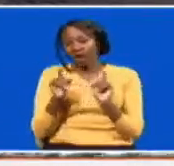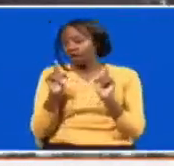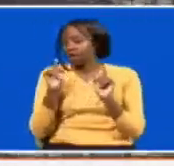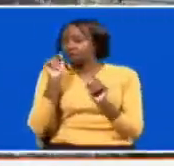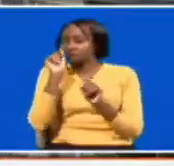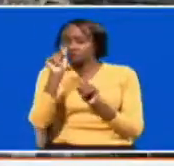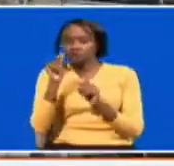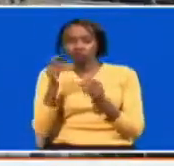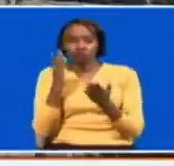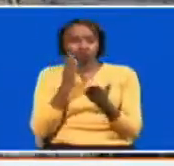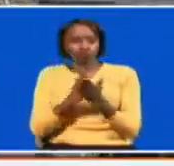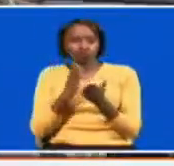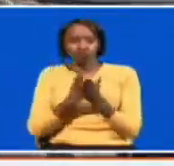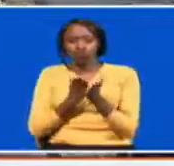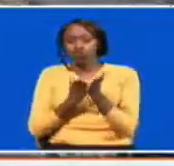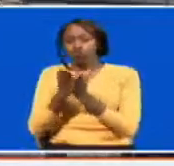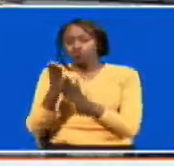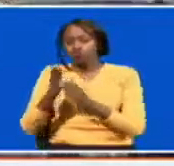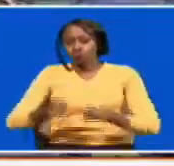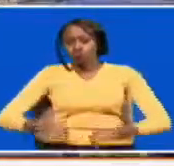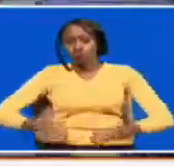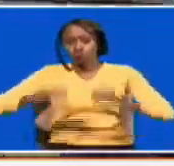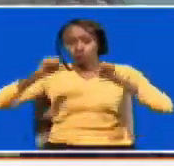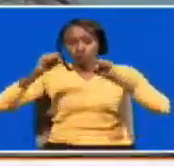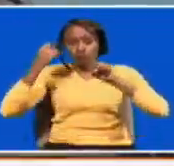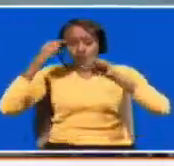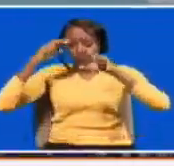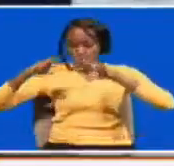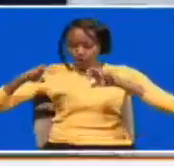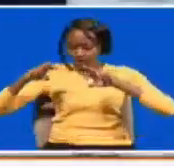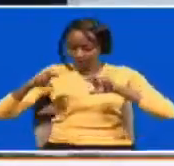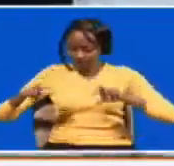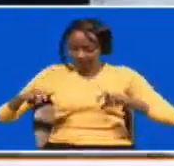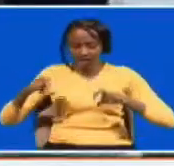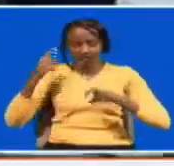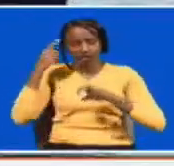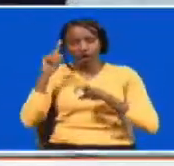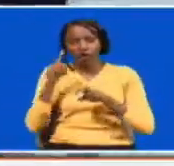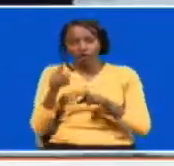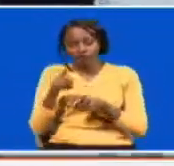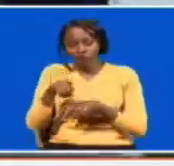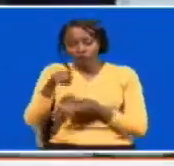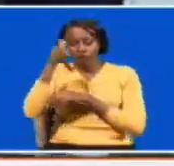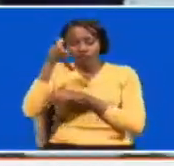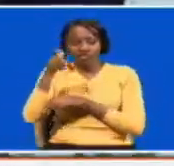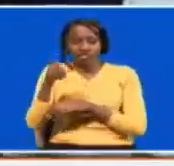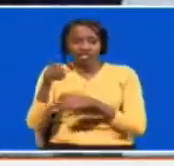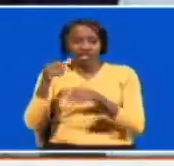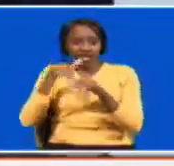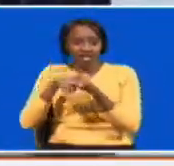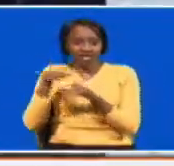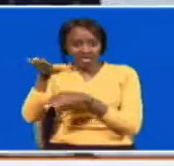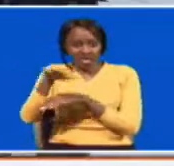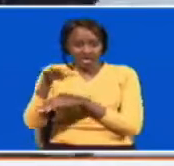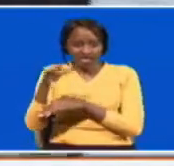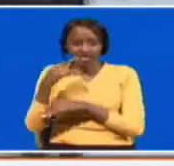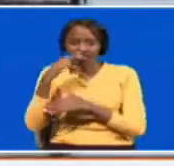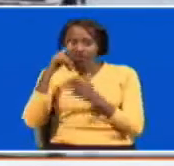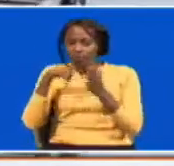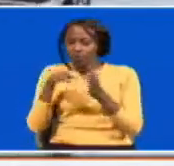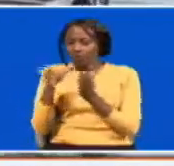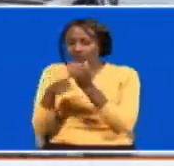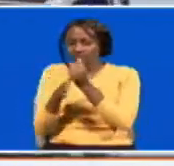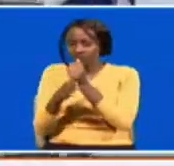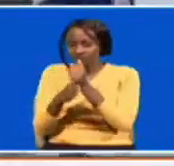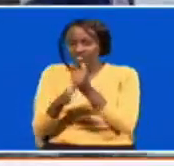kwa mujibu wa mkurugenzi mkuu wa taasisi ya utafiti wa bahari na uvuvi nchini Kenya, James Njiru, samaki hao wanafariki